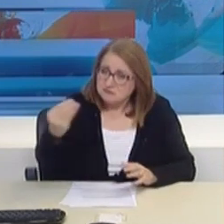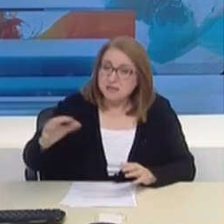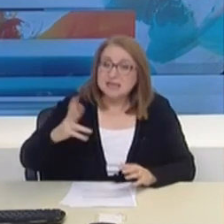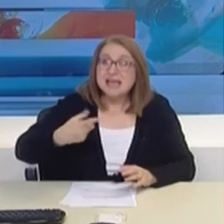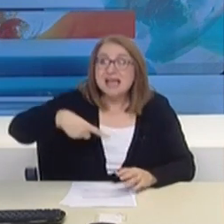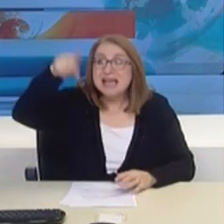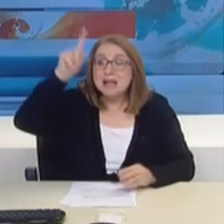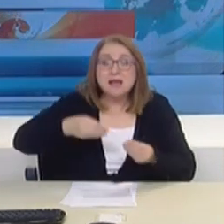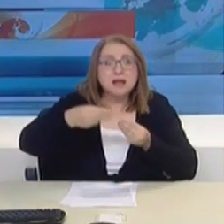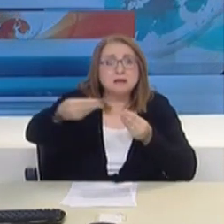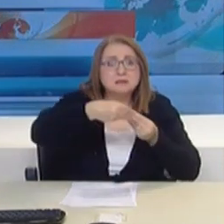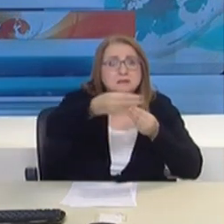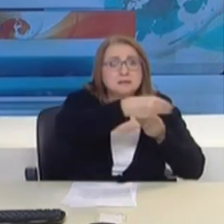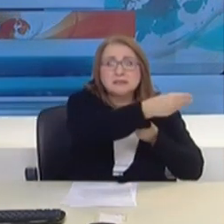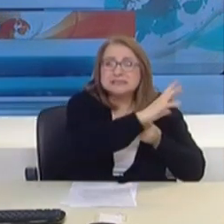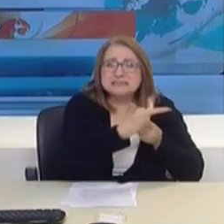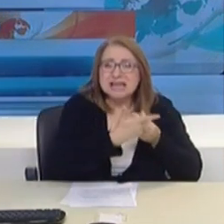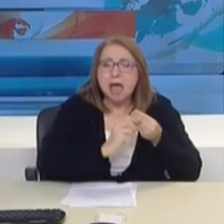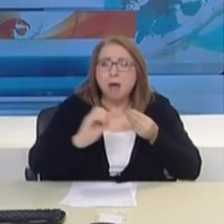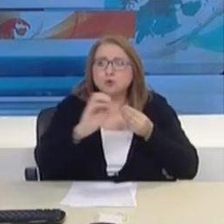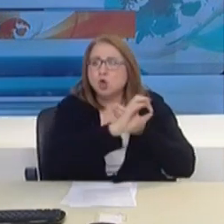αποστολής, δηλαδή τα παραδοτέα που βρίσκονται.